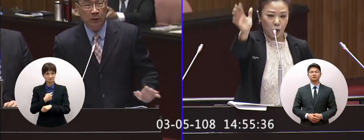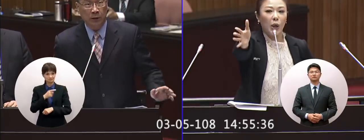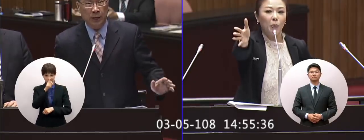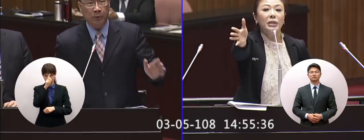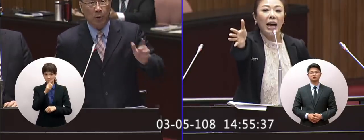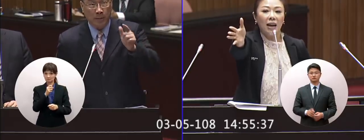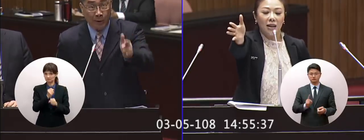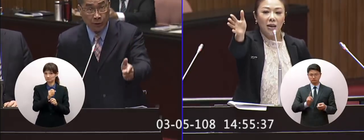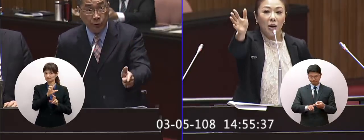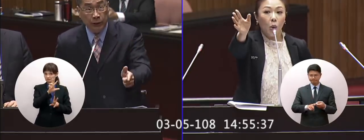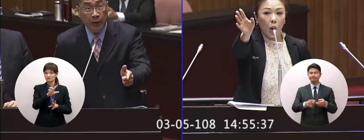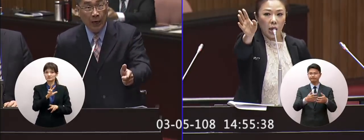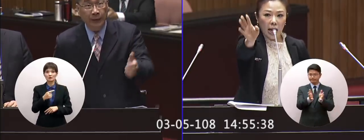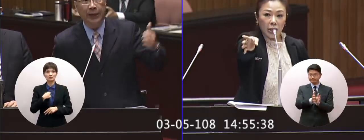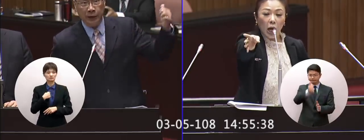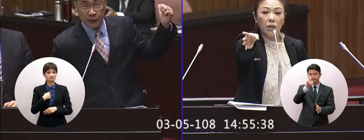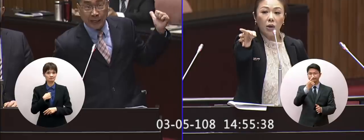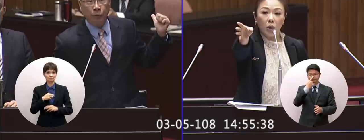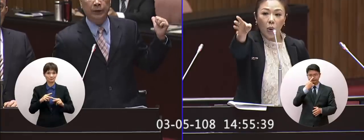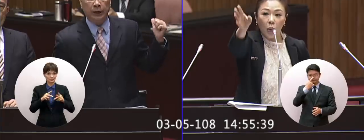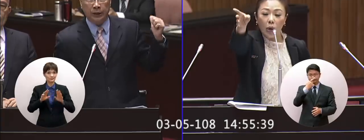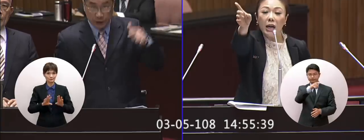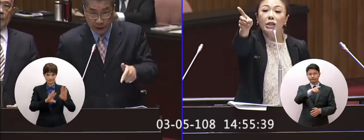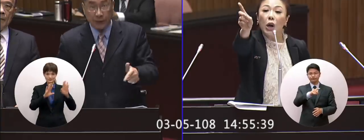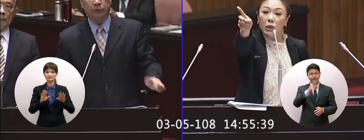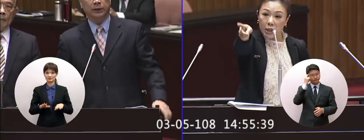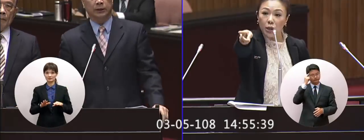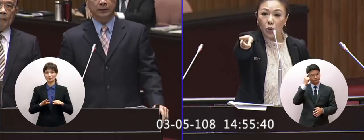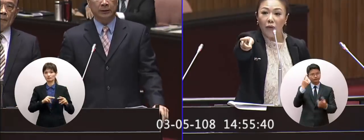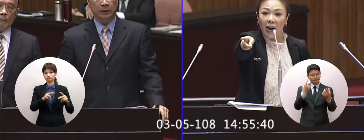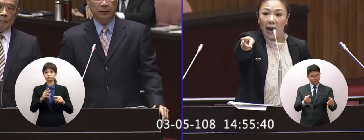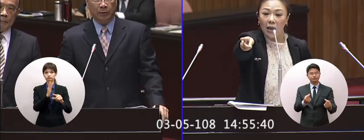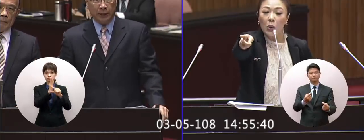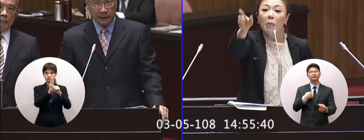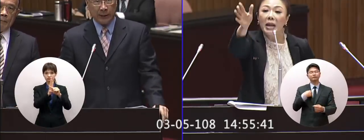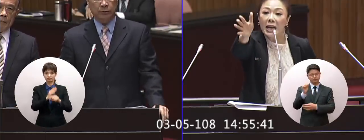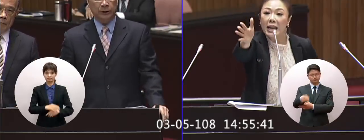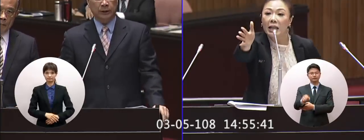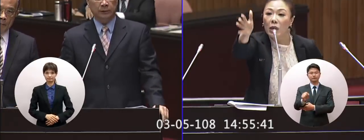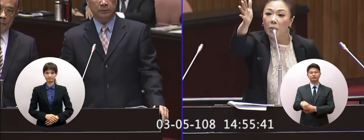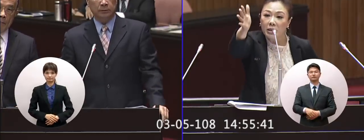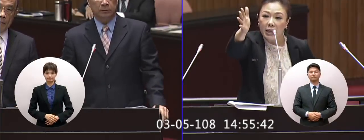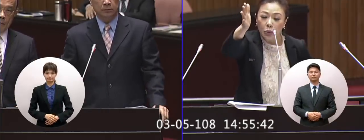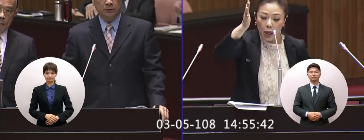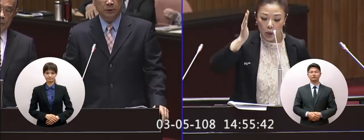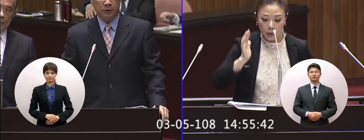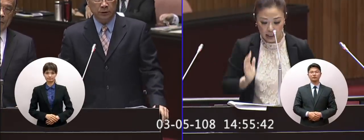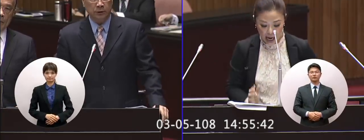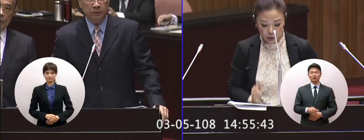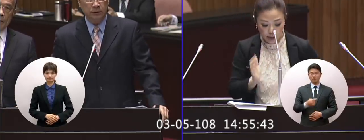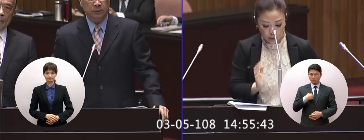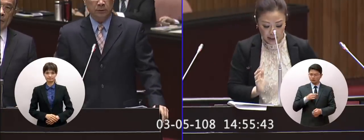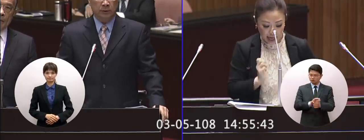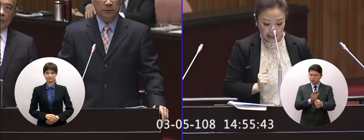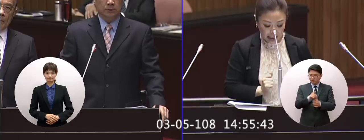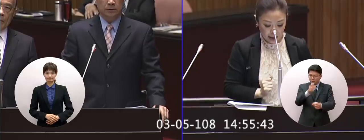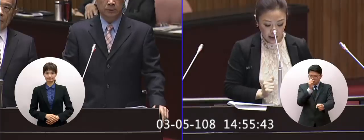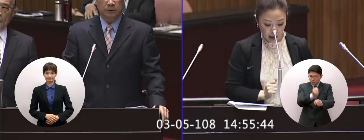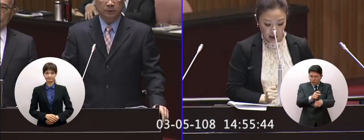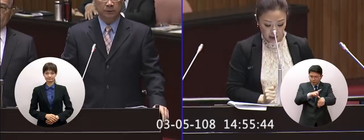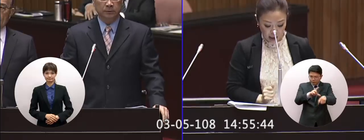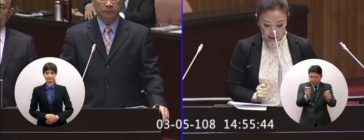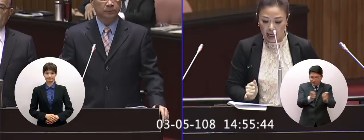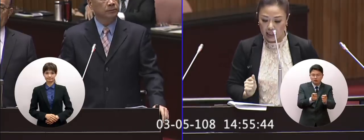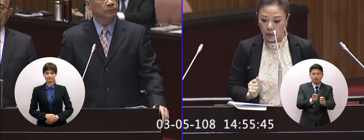加的好。 对， 这部分我们会处理。 我认同， 在处理。 我认同你这个做法，因为力量上我们要简短工时。好，那我下一